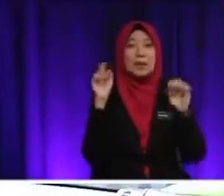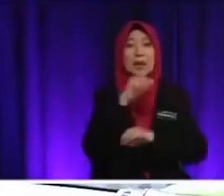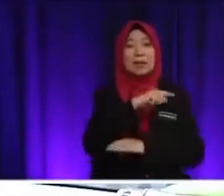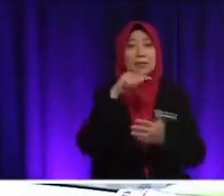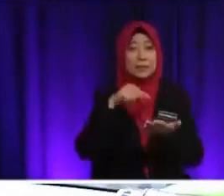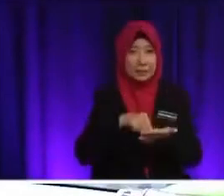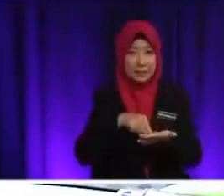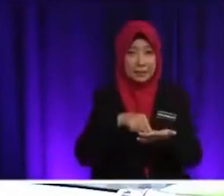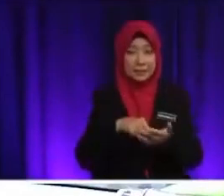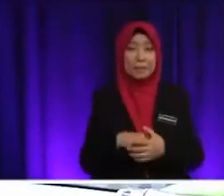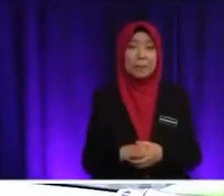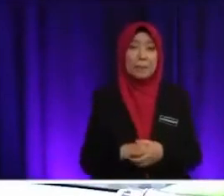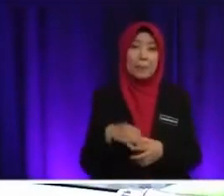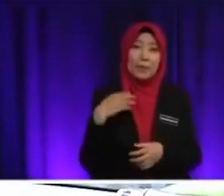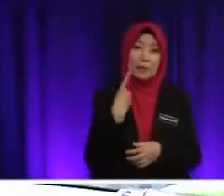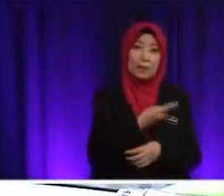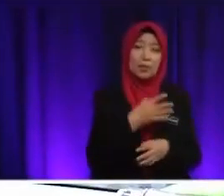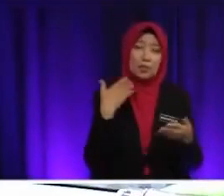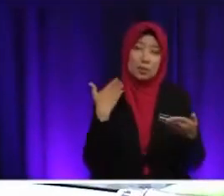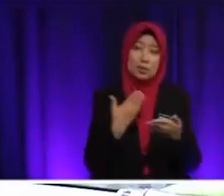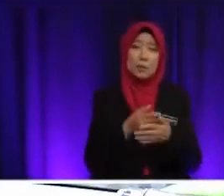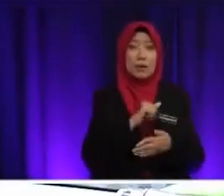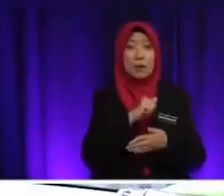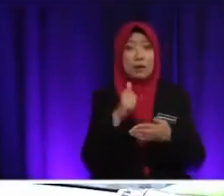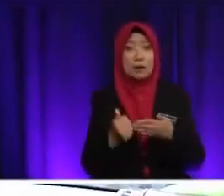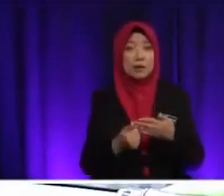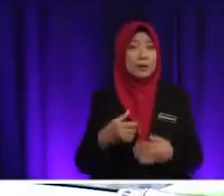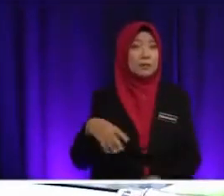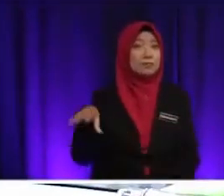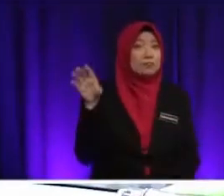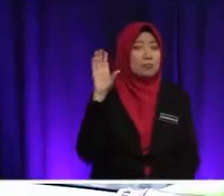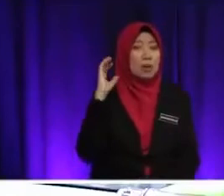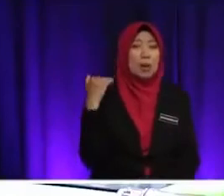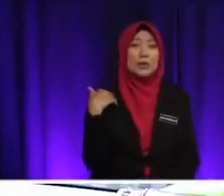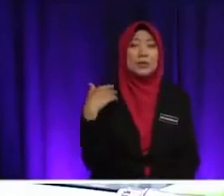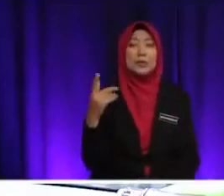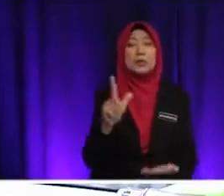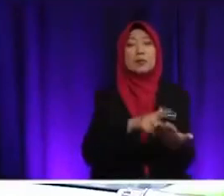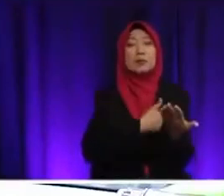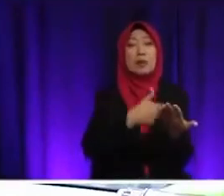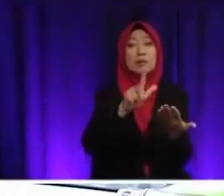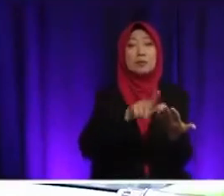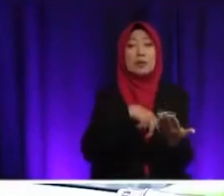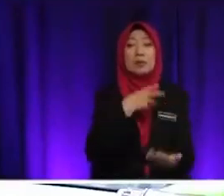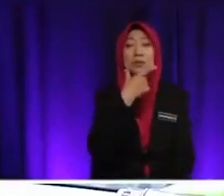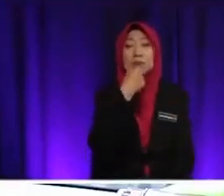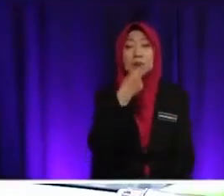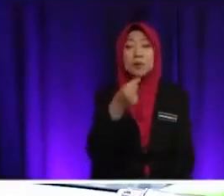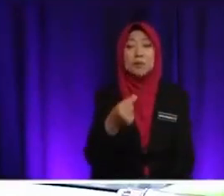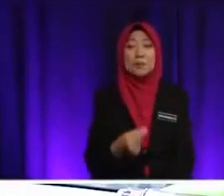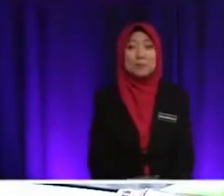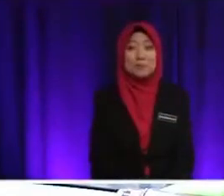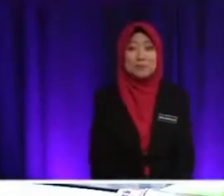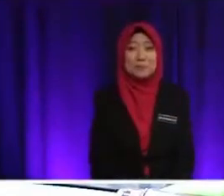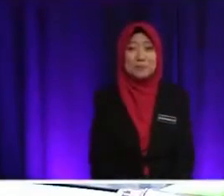ini. Baiklah Ustaz, kita pun sudah berada di penghujung segmen. Dan dengar cerita, kita nak tutup dengan nyanyian lagu yang merdu dari Ustaz kita. Betul